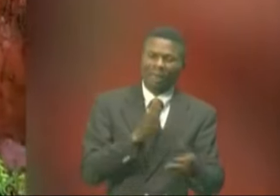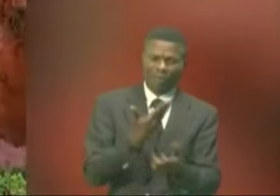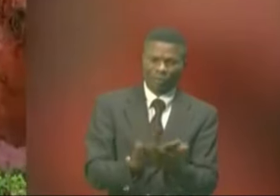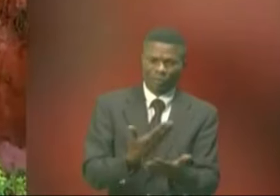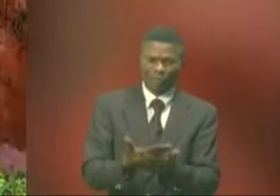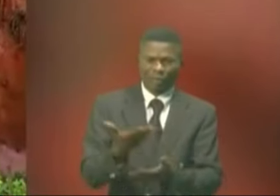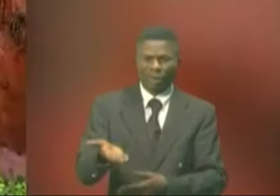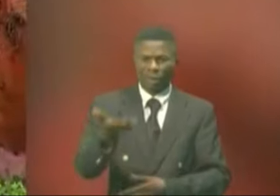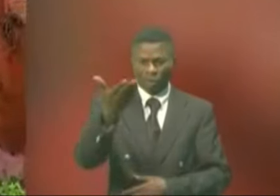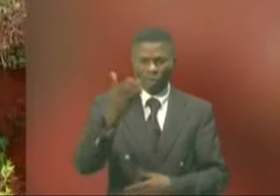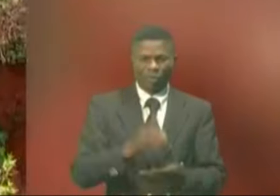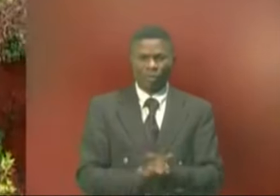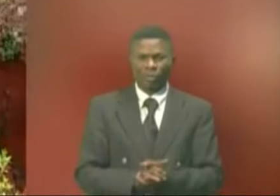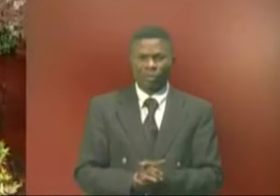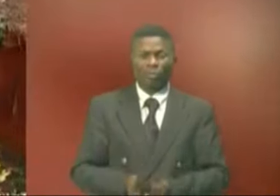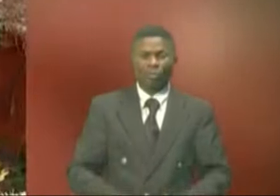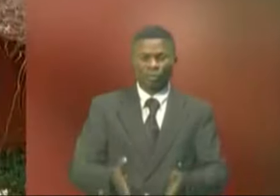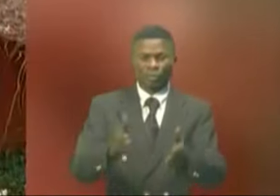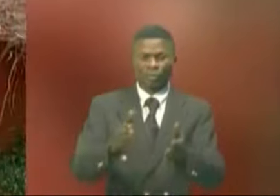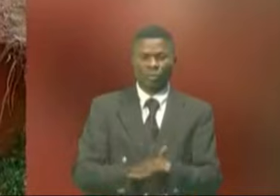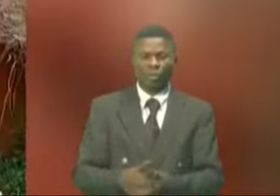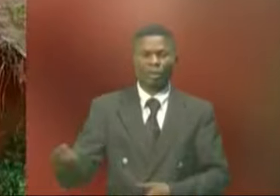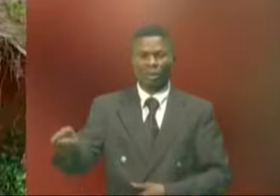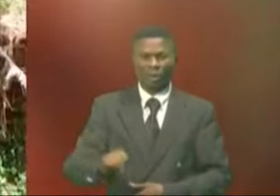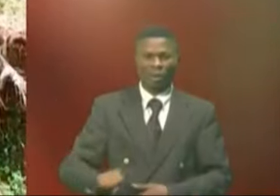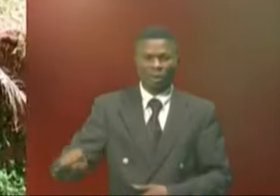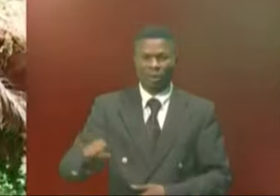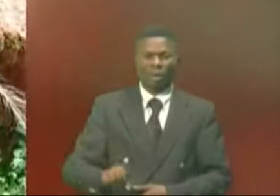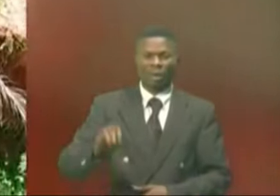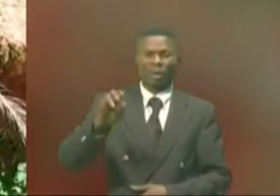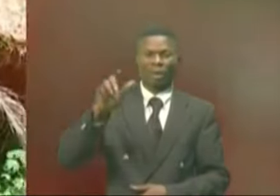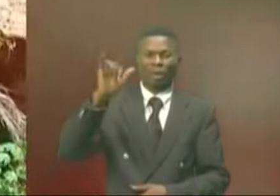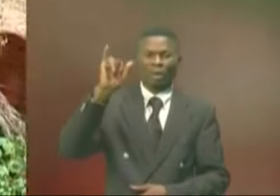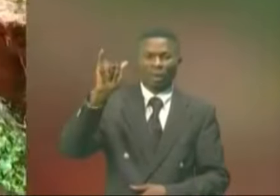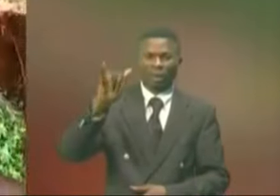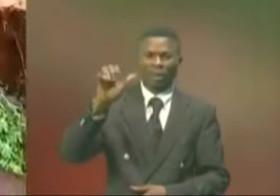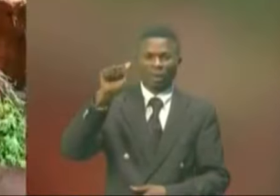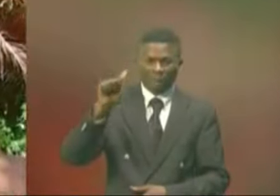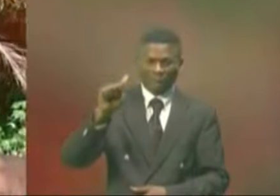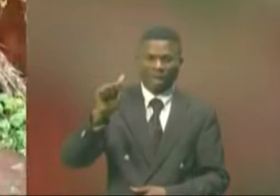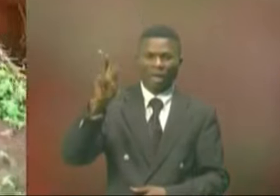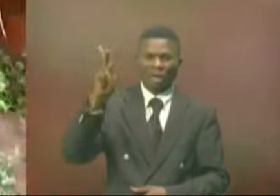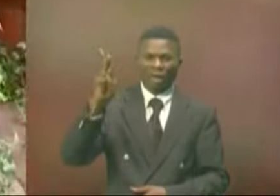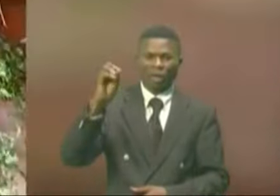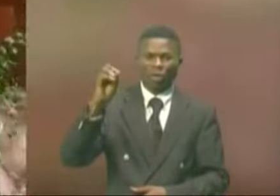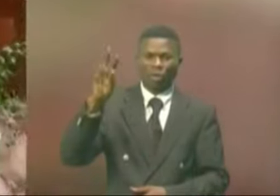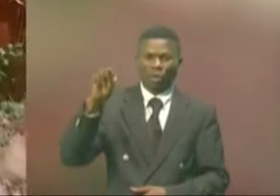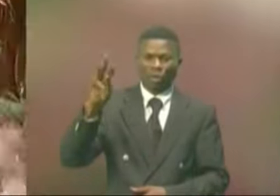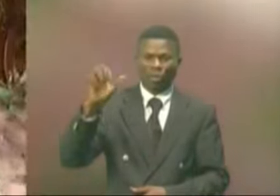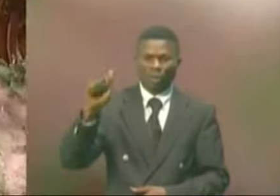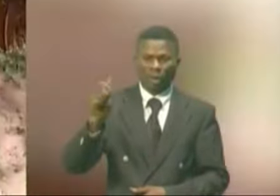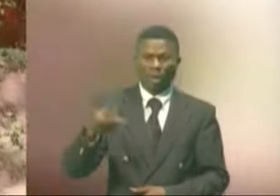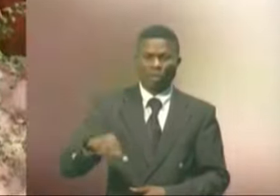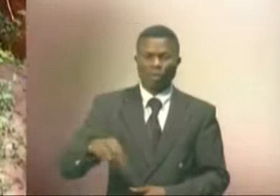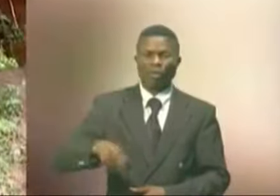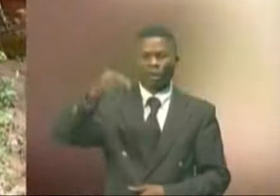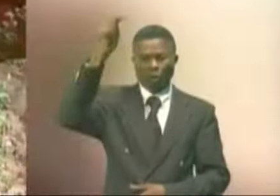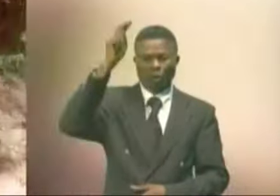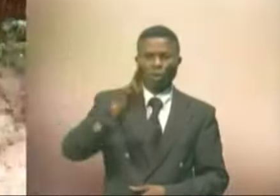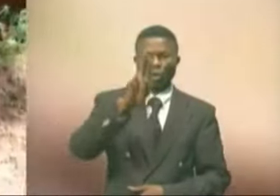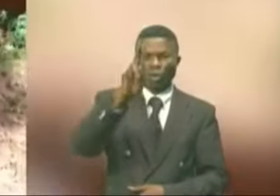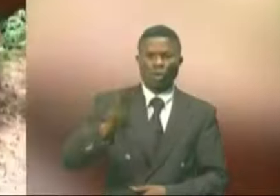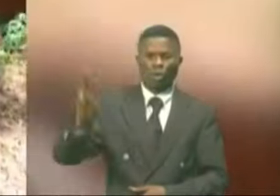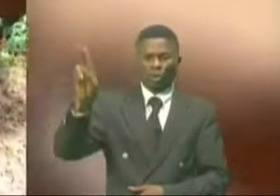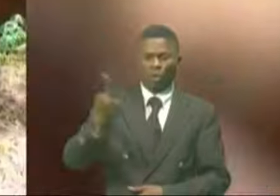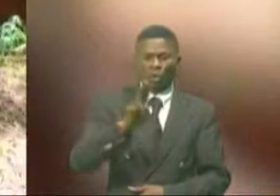grandes agglomérations, nous sommes dans le secteur de Wampinda, territoire de Yakoma, province du Nord-Ubangi. Ici, le trafic